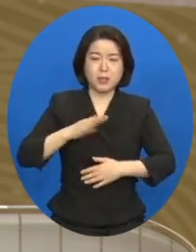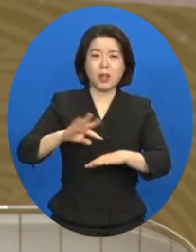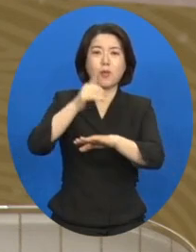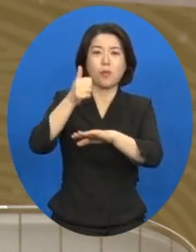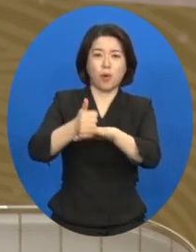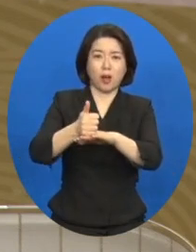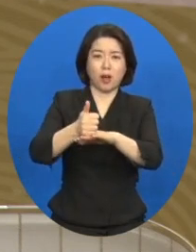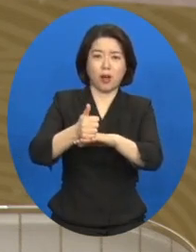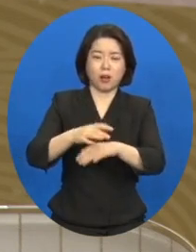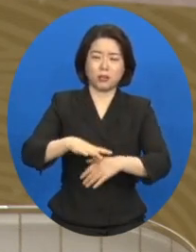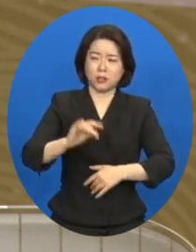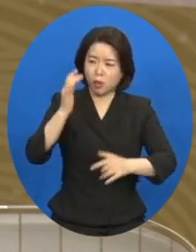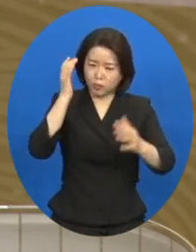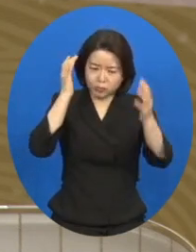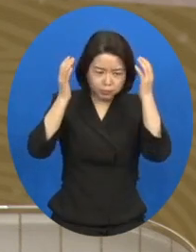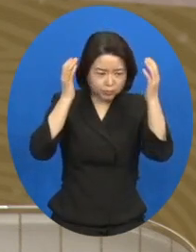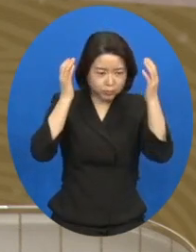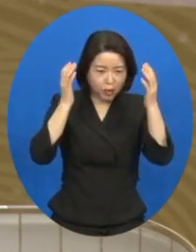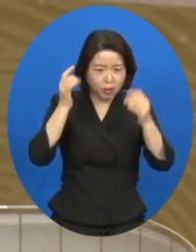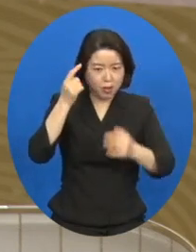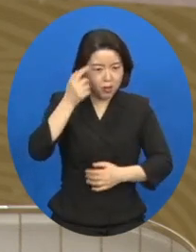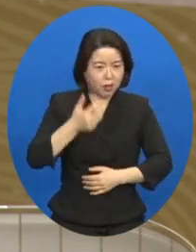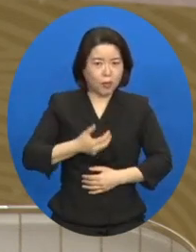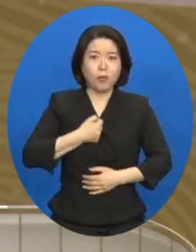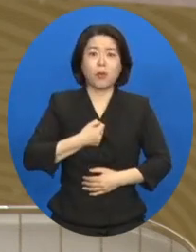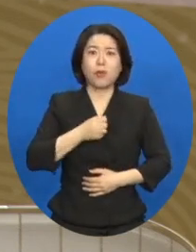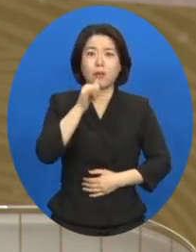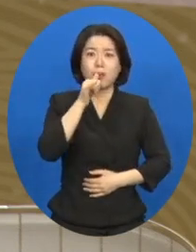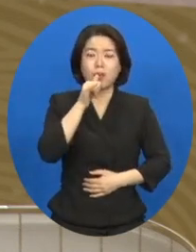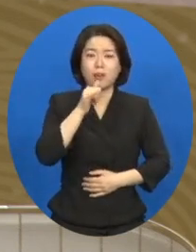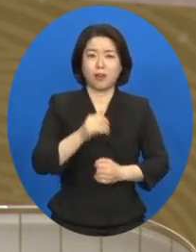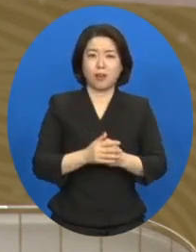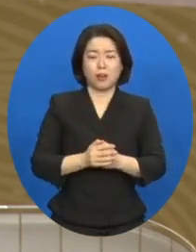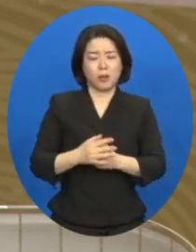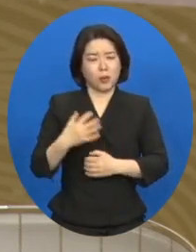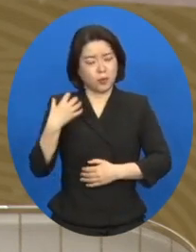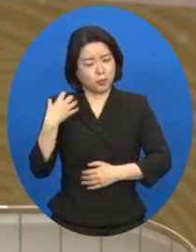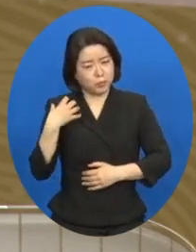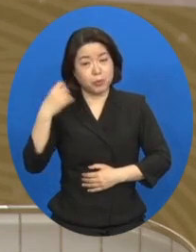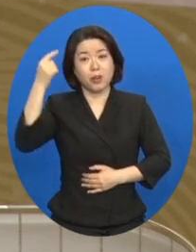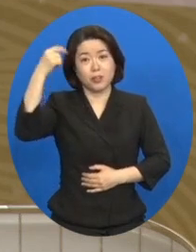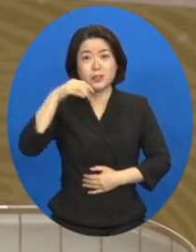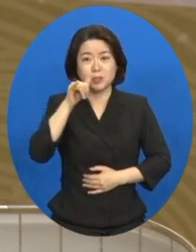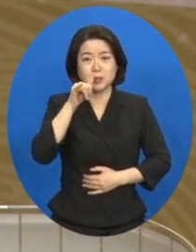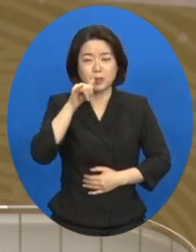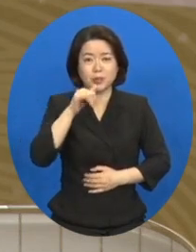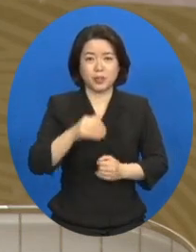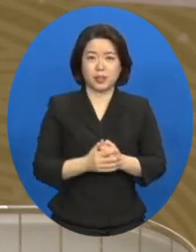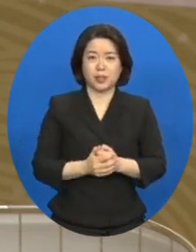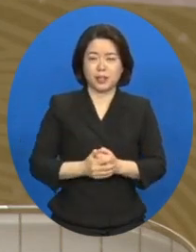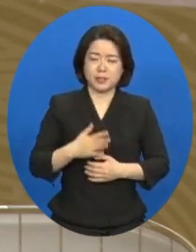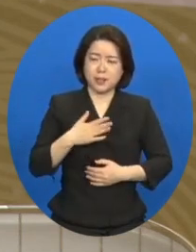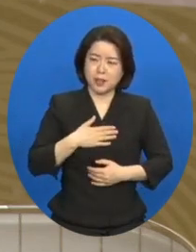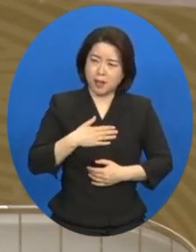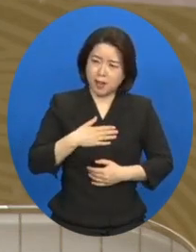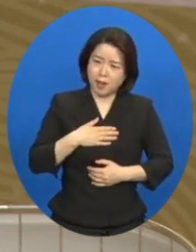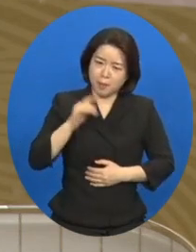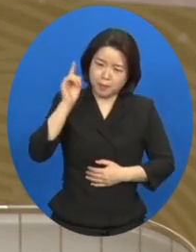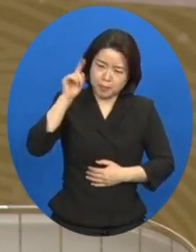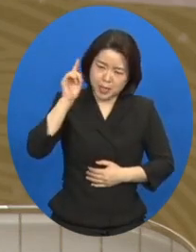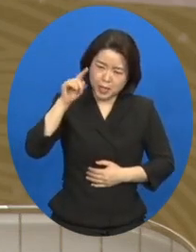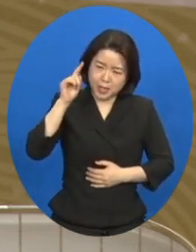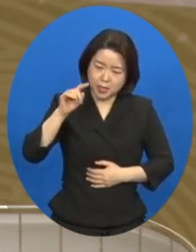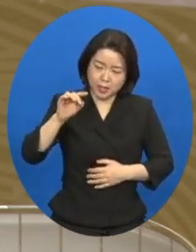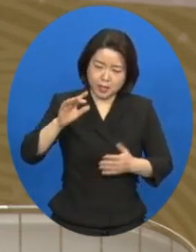처음에는 혼란스럽기도 하고 좀 충격이기도 하고 또 부담스럽기도 했어요. 이제 매사에 예수님이